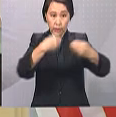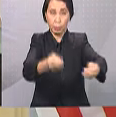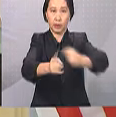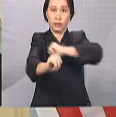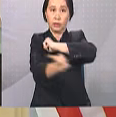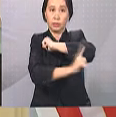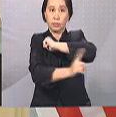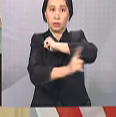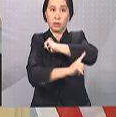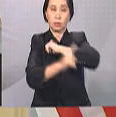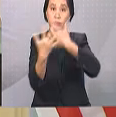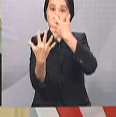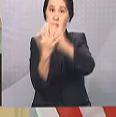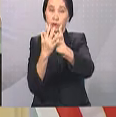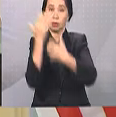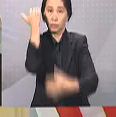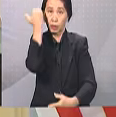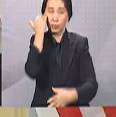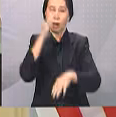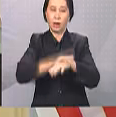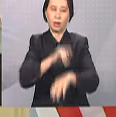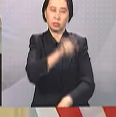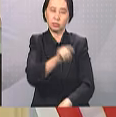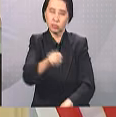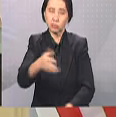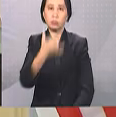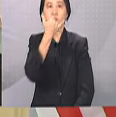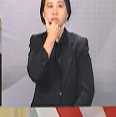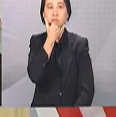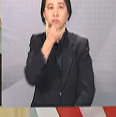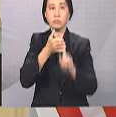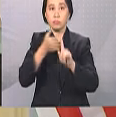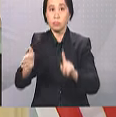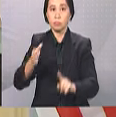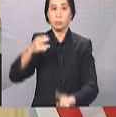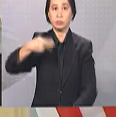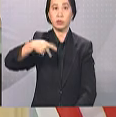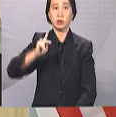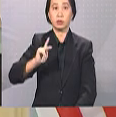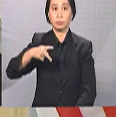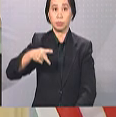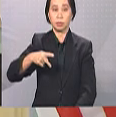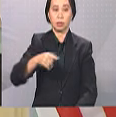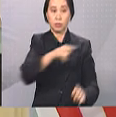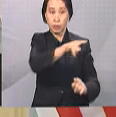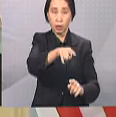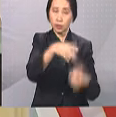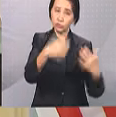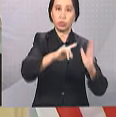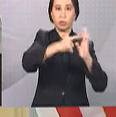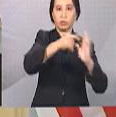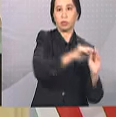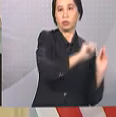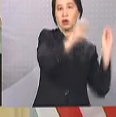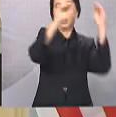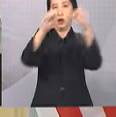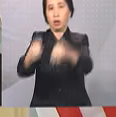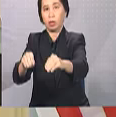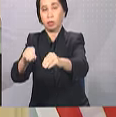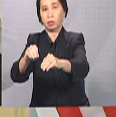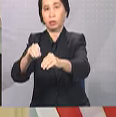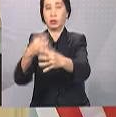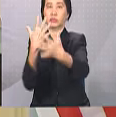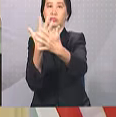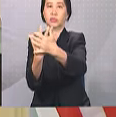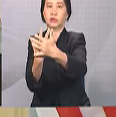penjara oleh mahkamah atas kesalahan engkar PKP telah pun mula dihantar ke penjara